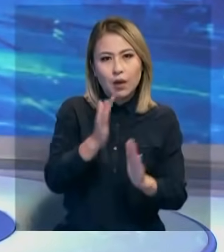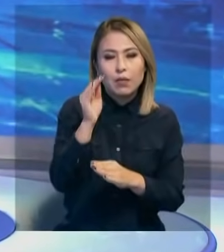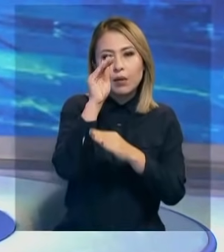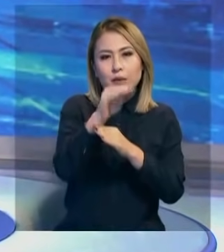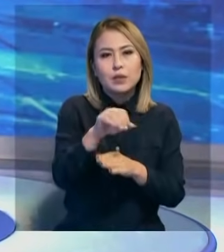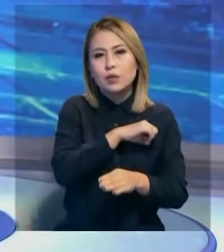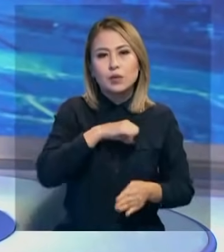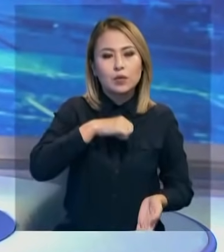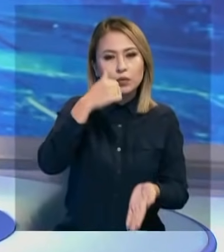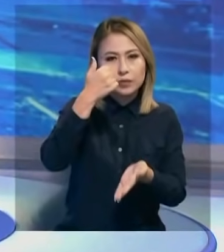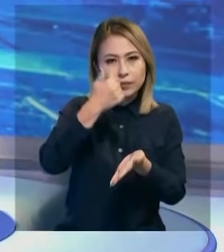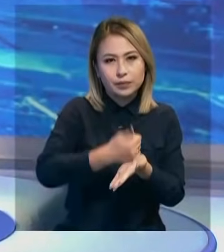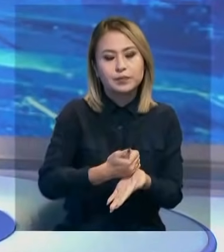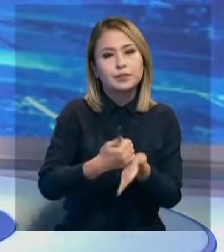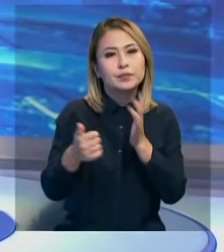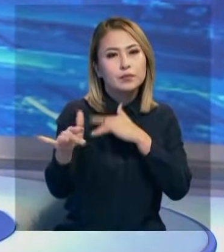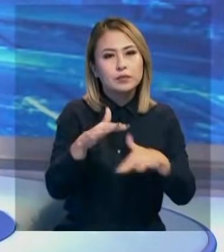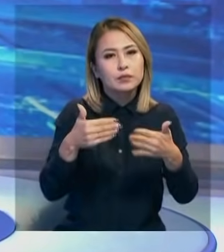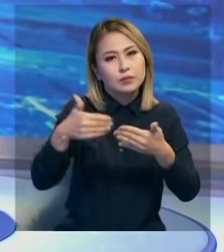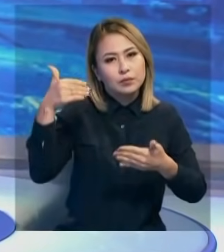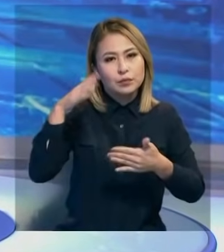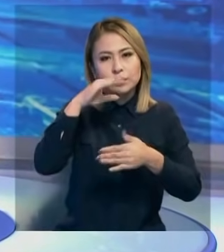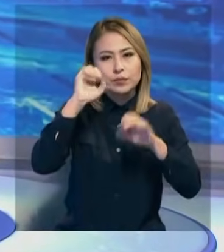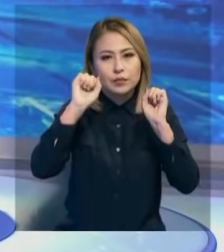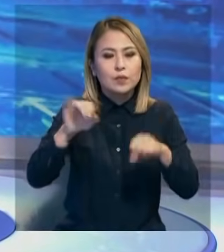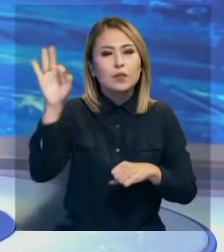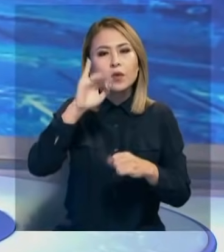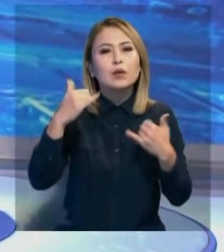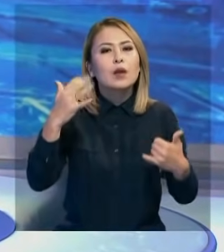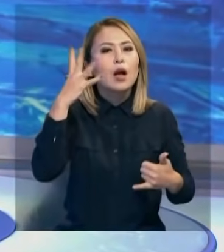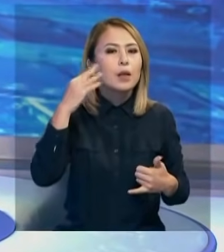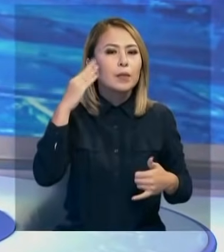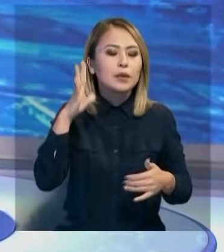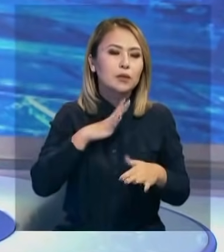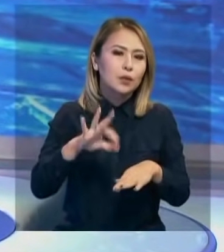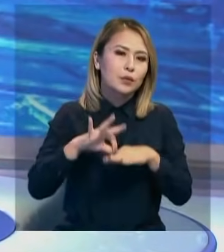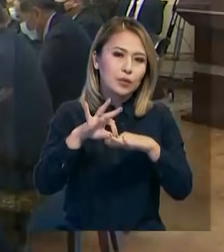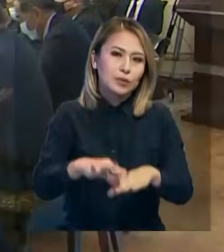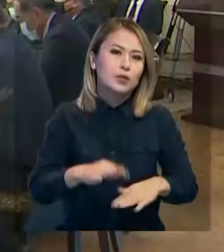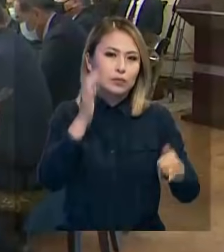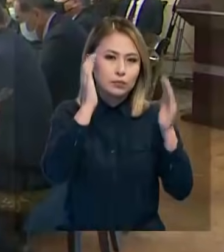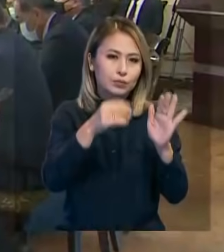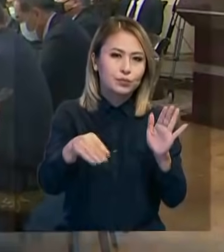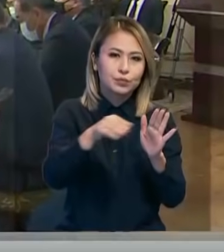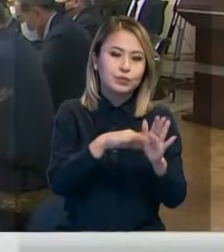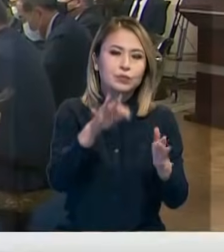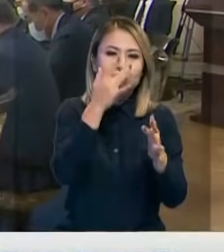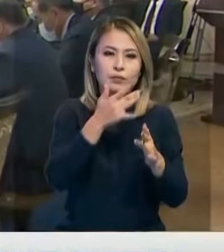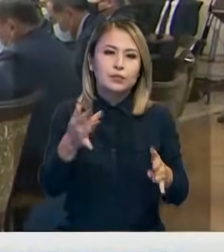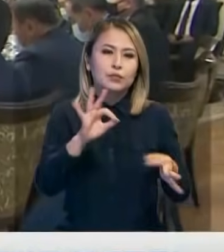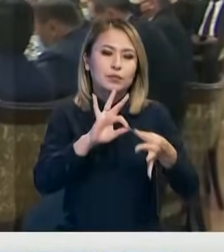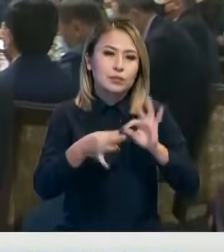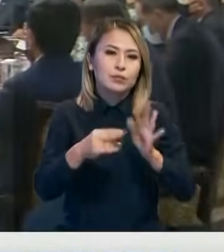қалыптастыруға бармақ басты көз қысты әрекеттердің алдын алуына мүмкіндік береді. Бұл туралы бүгін Алматыда өткен сыбайлас жемқорлыққа қарсы